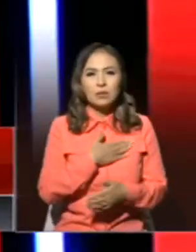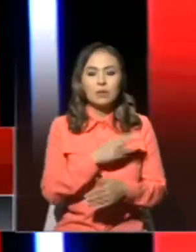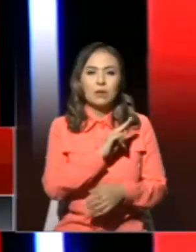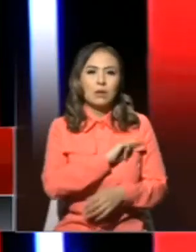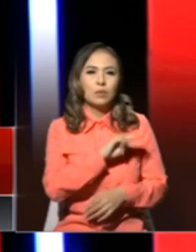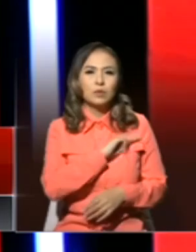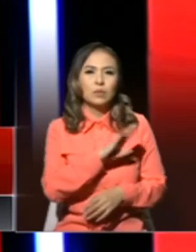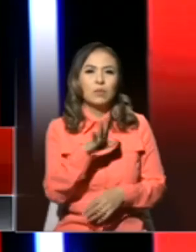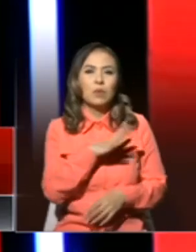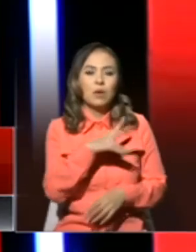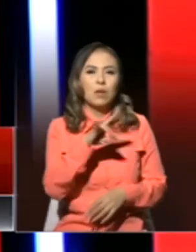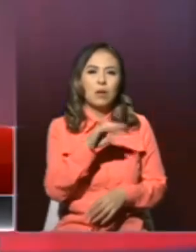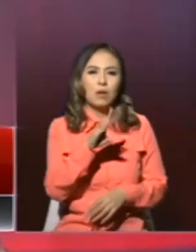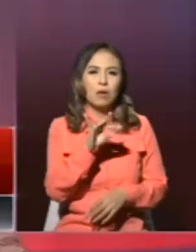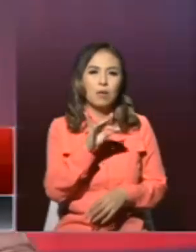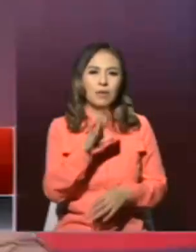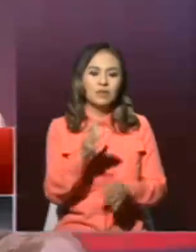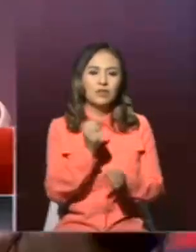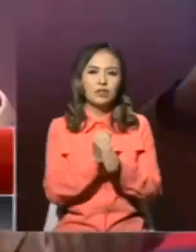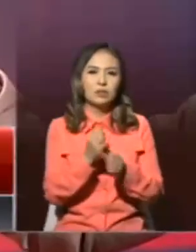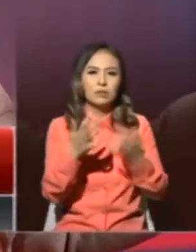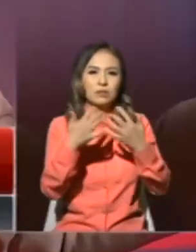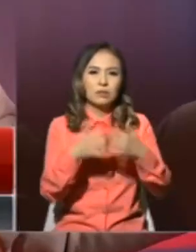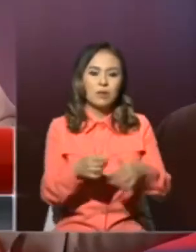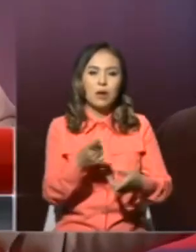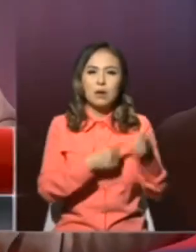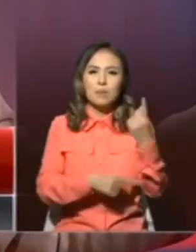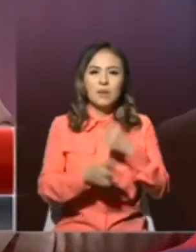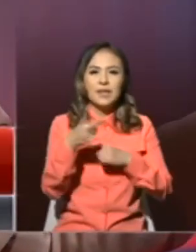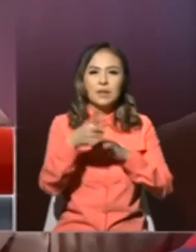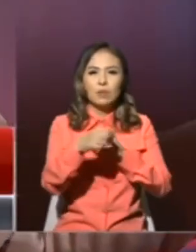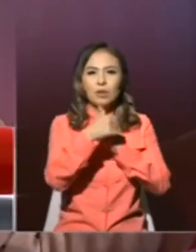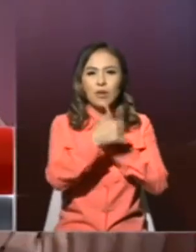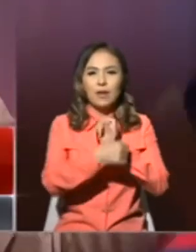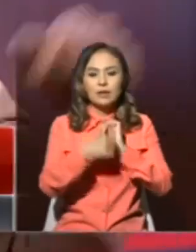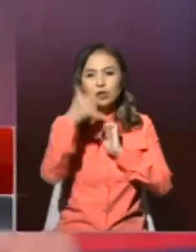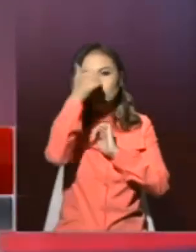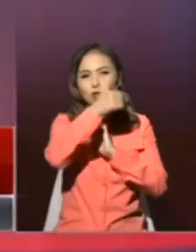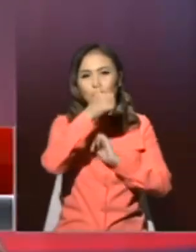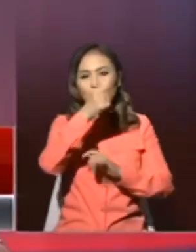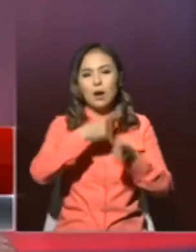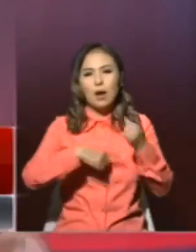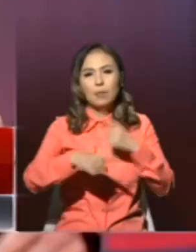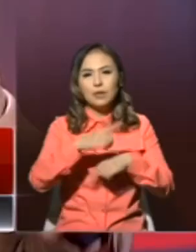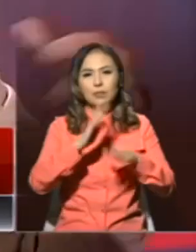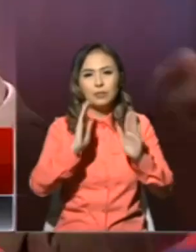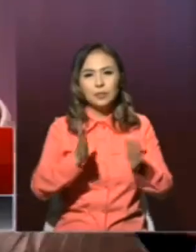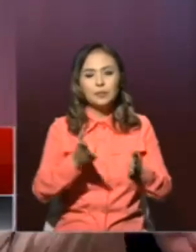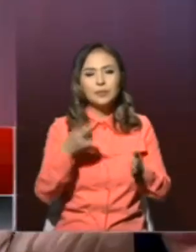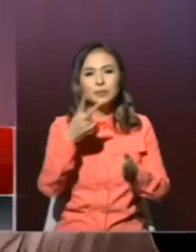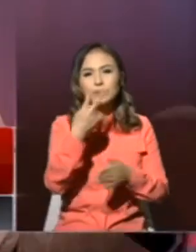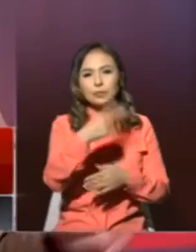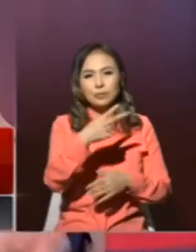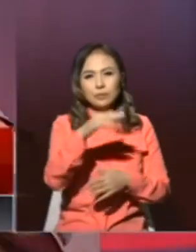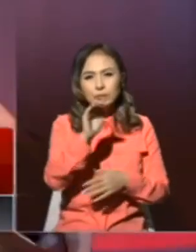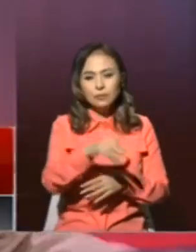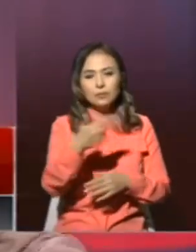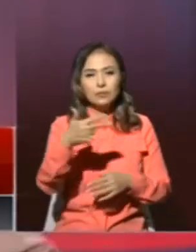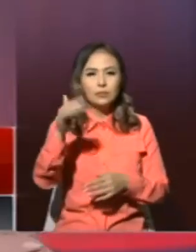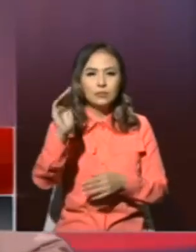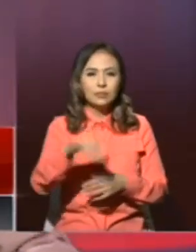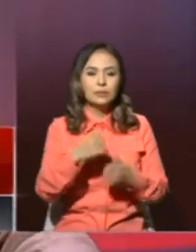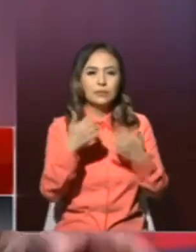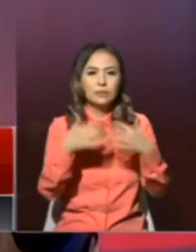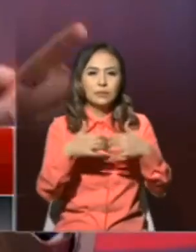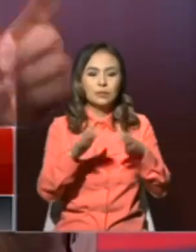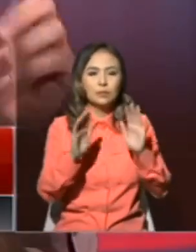тұрған лотоматик терминалдарын, бізде қайтадан бұрынғы 2016 жылға дейінгі болған жағдай қайттан қайтып келеді. 20 мың 30 мың ойын терминалдар қайттан